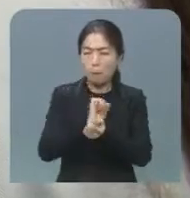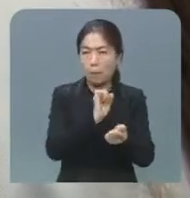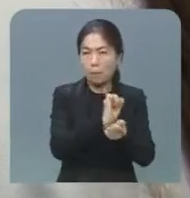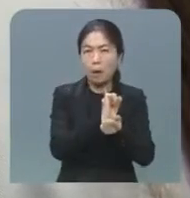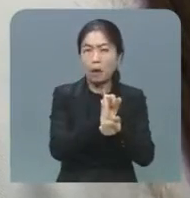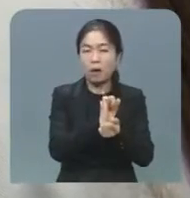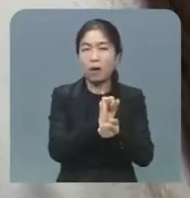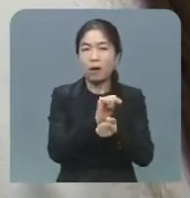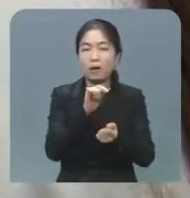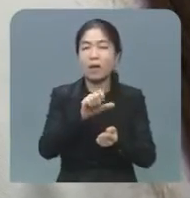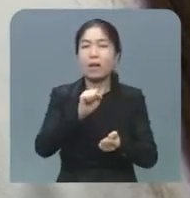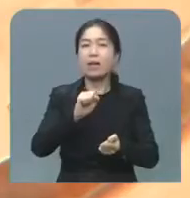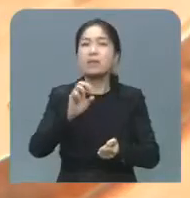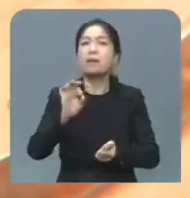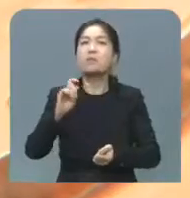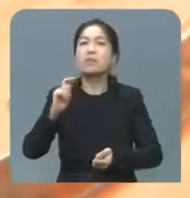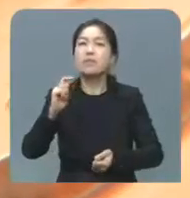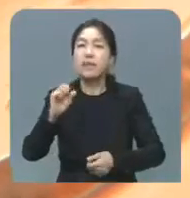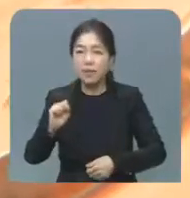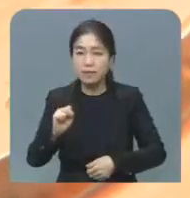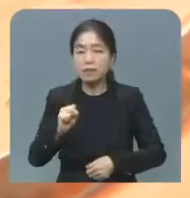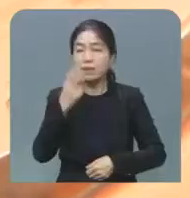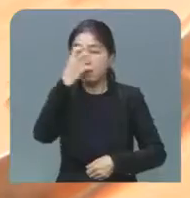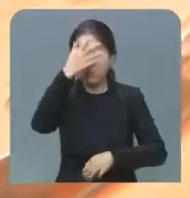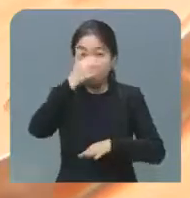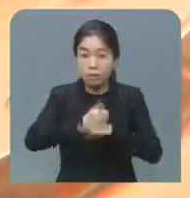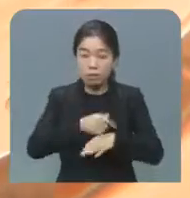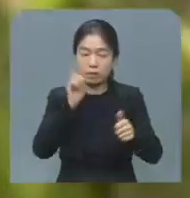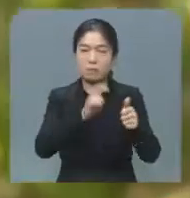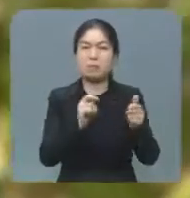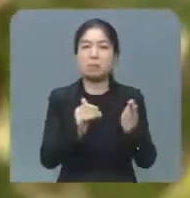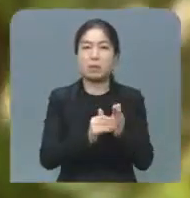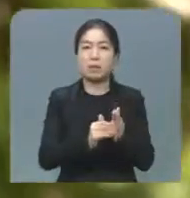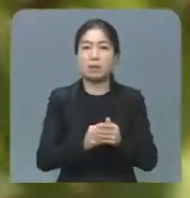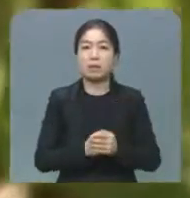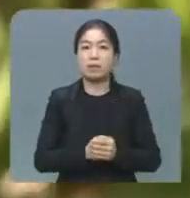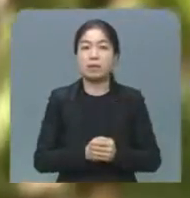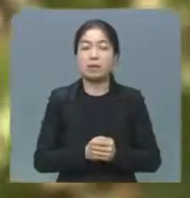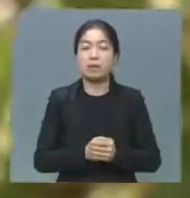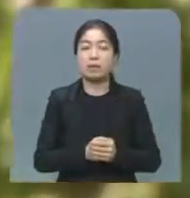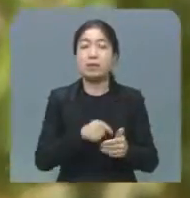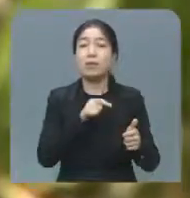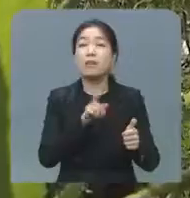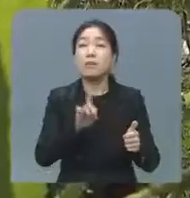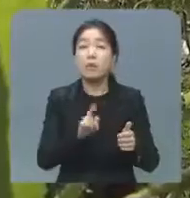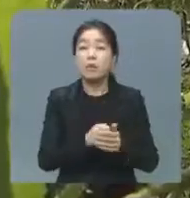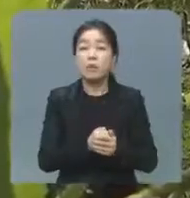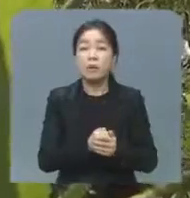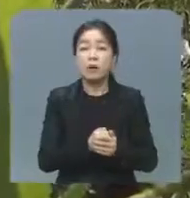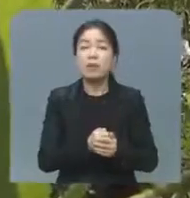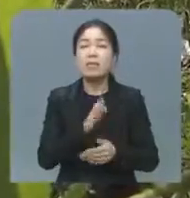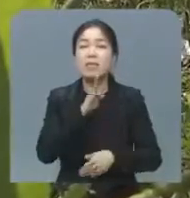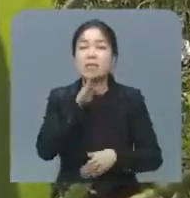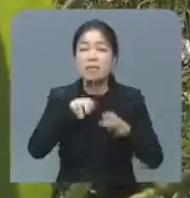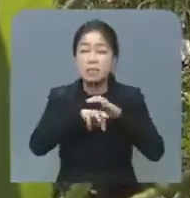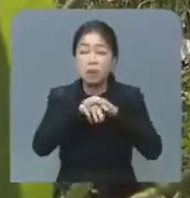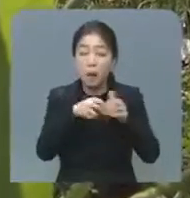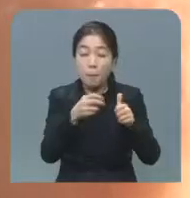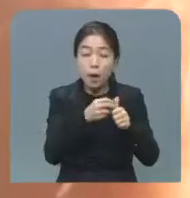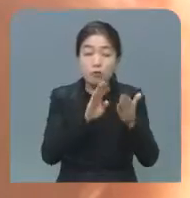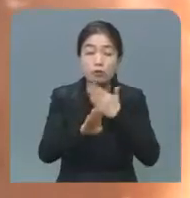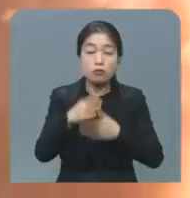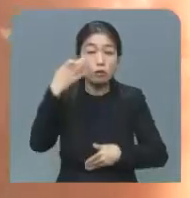sfts 검사 결과 양성 판정을 받았습니다 sfts 는 참신 두 개에 물린 뒤